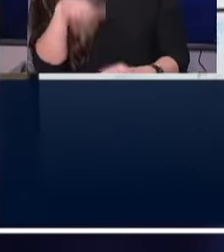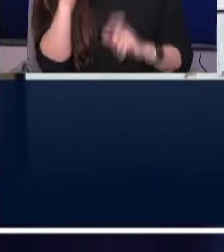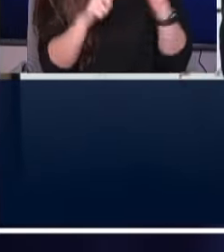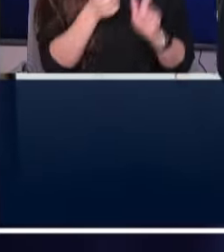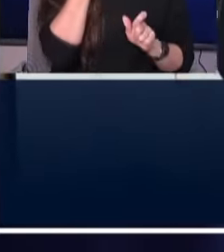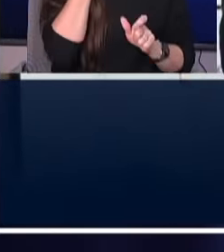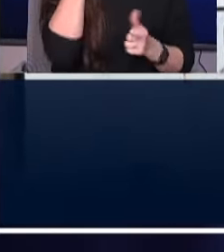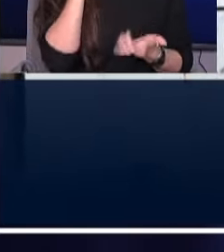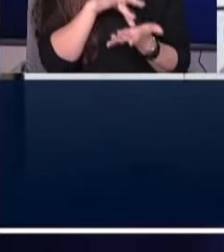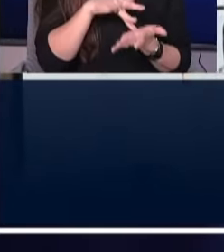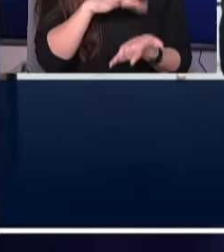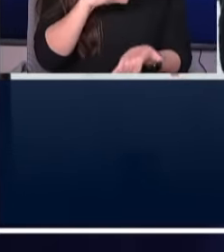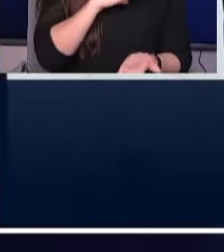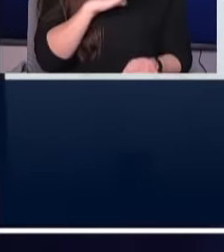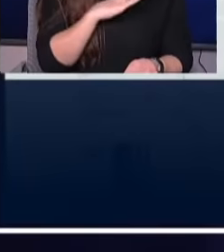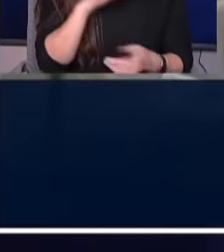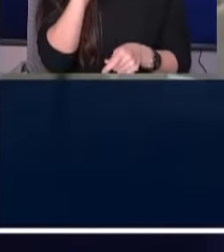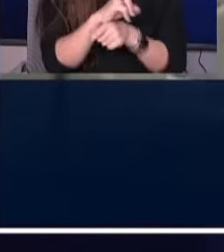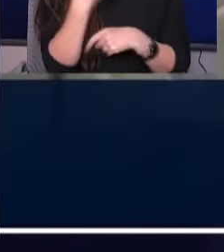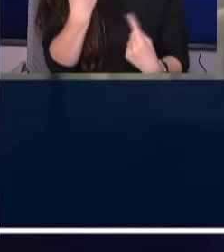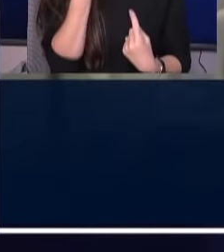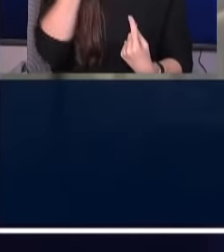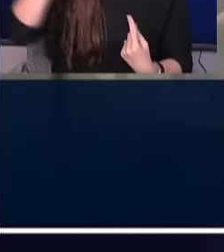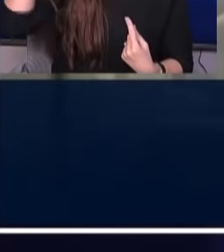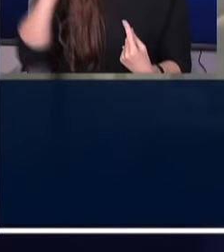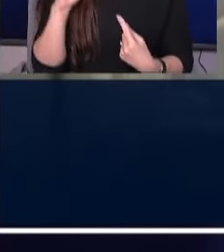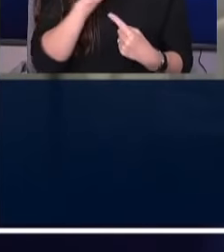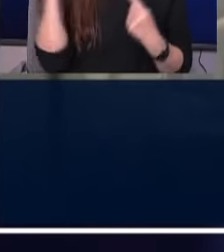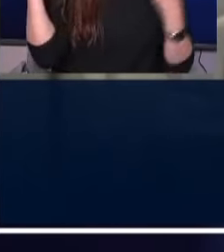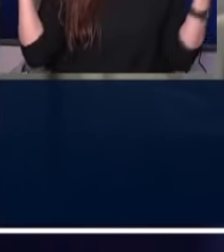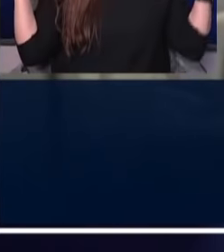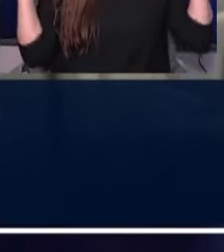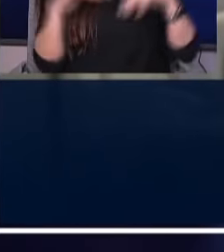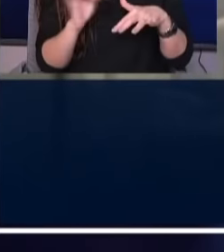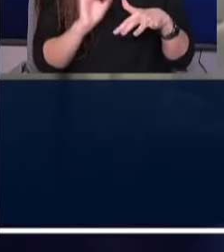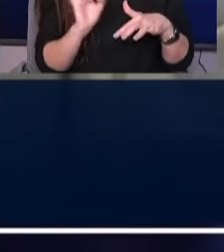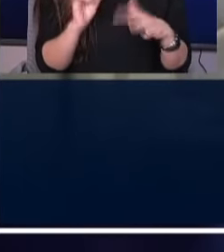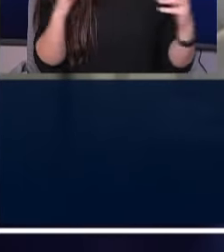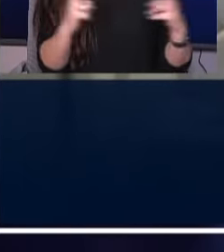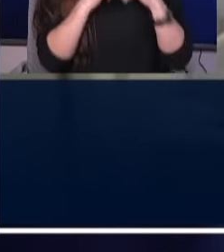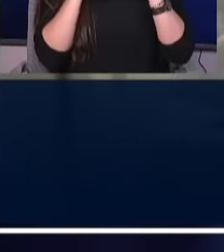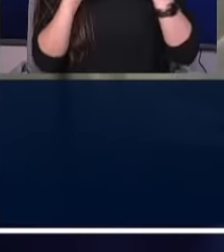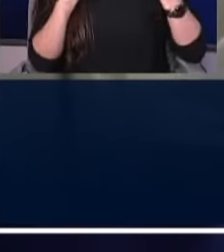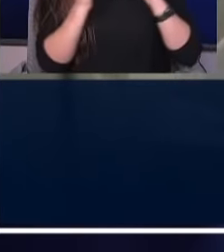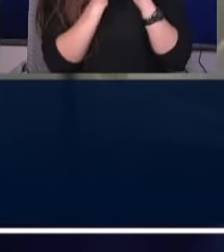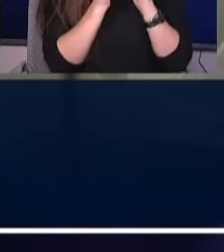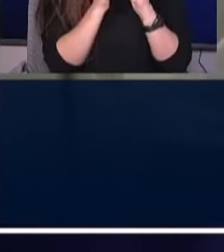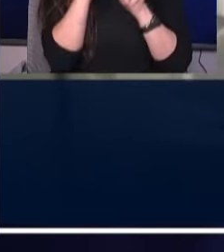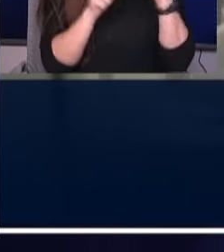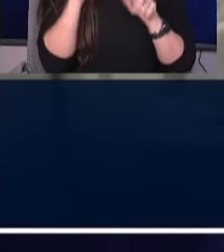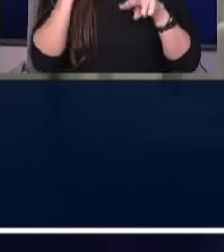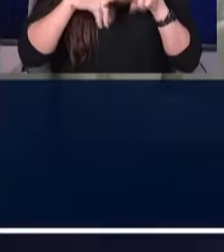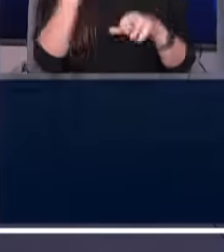שנמצאים בבתיהם, לשמור על עצמם יותר מהרגיל, לא להגיע להתקהלויות, ולהיפגש בצורה מצומצמת עם אנשים אחרי שעשו